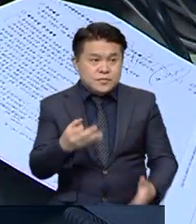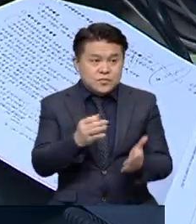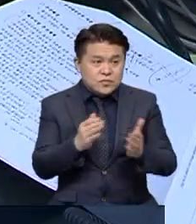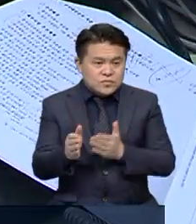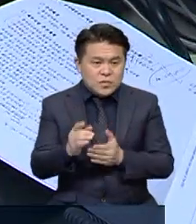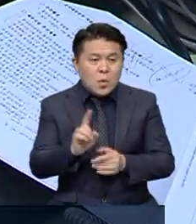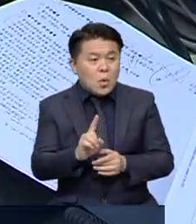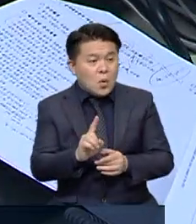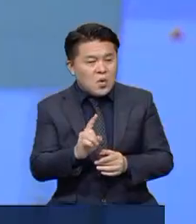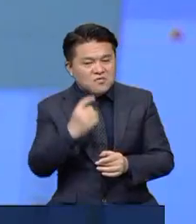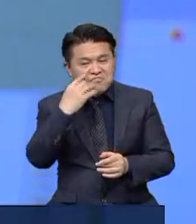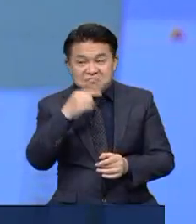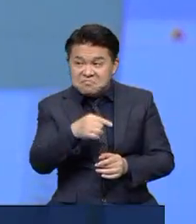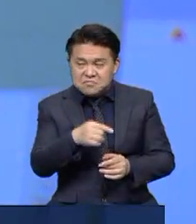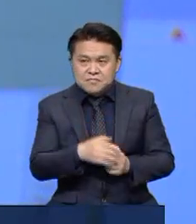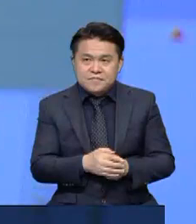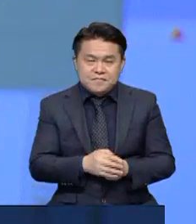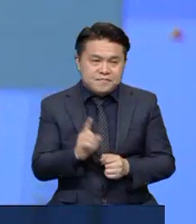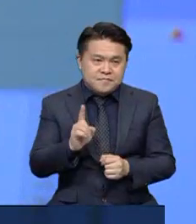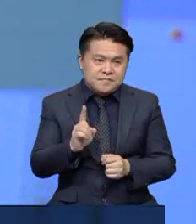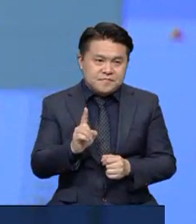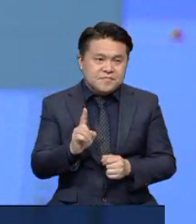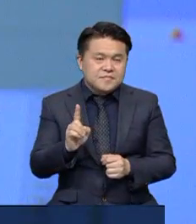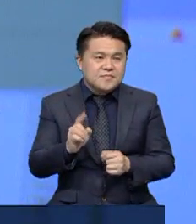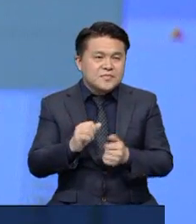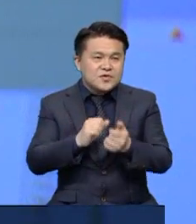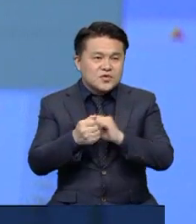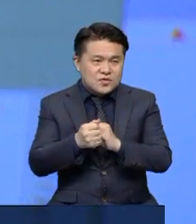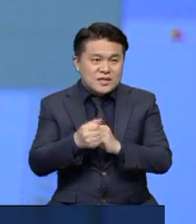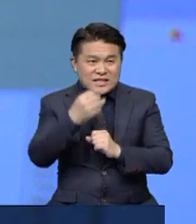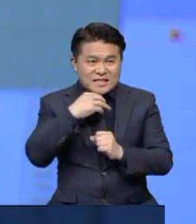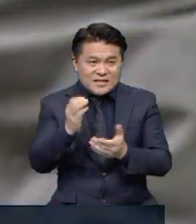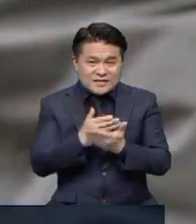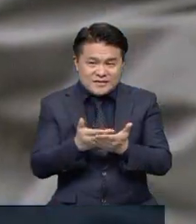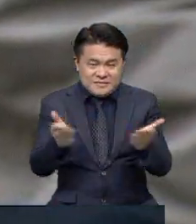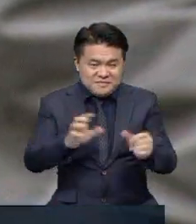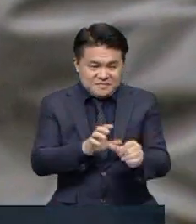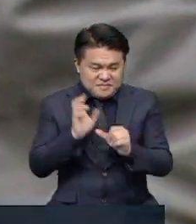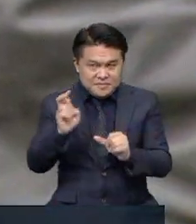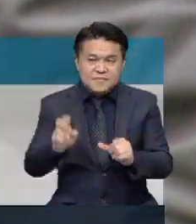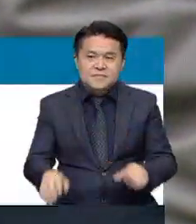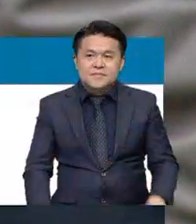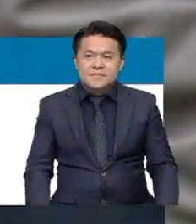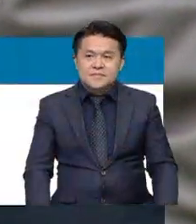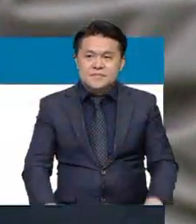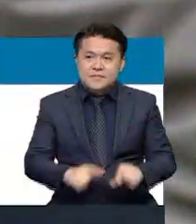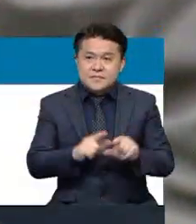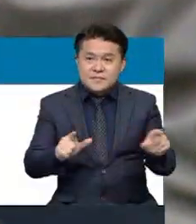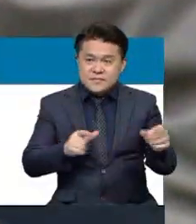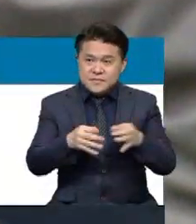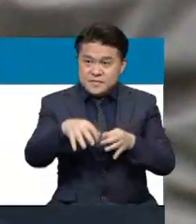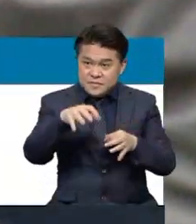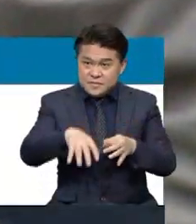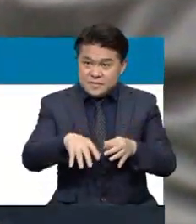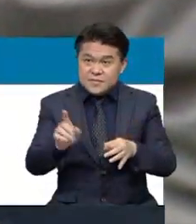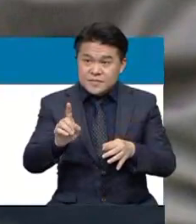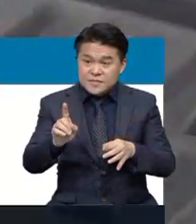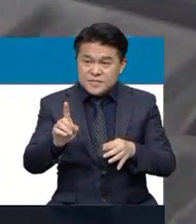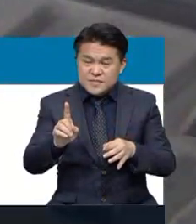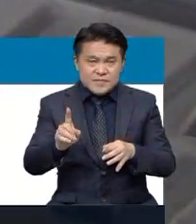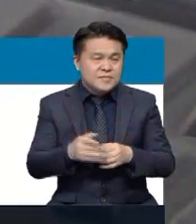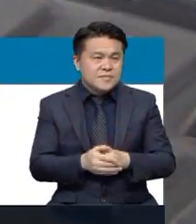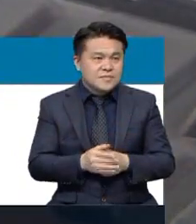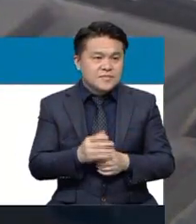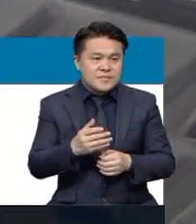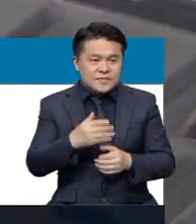마련에 관심이 모아지는데 일단 배당을 활용할 가능성이 높습니다. 일반 주식 시장에서는 배당액을 좀 높일 거라고